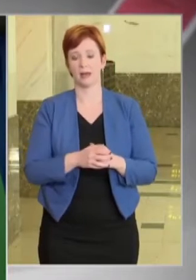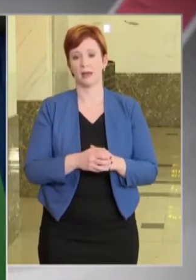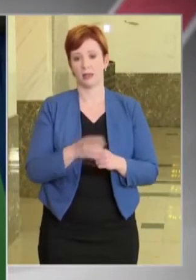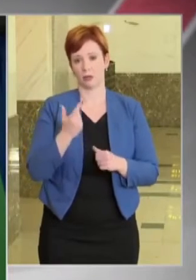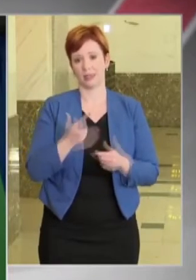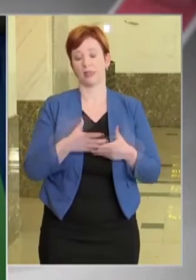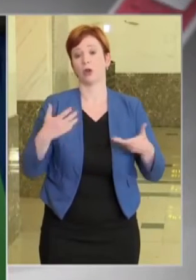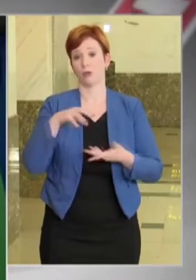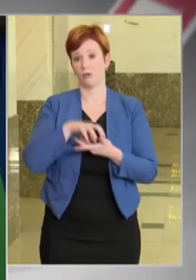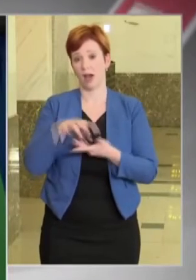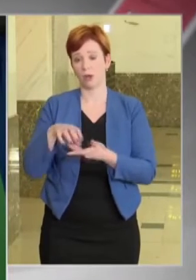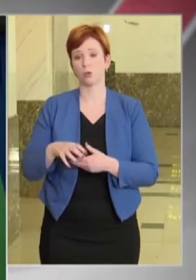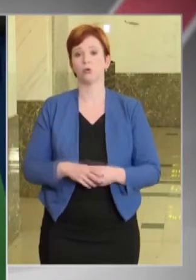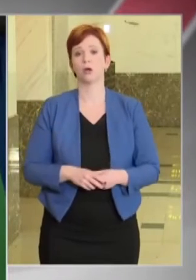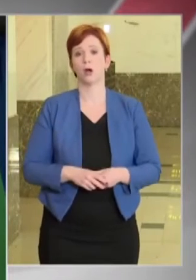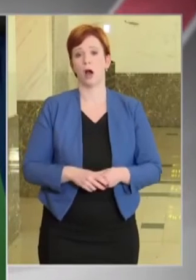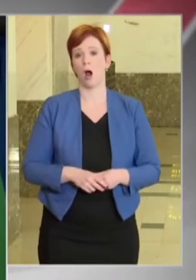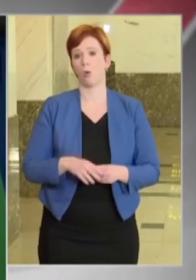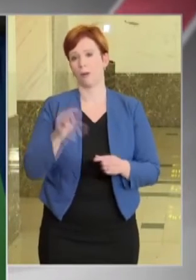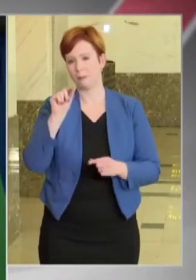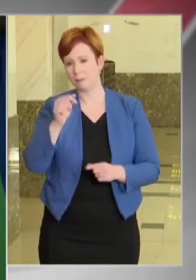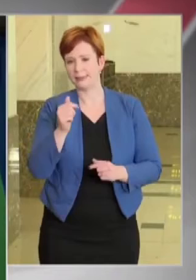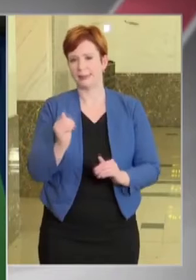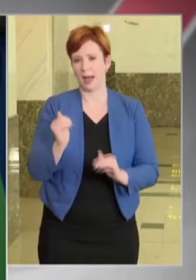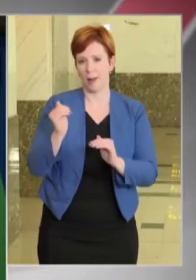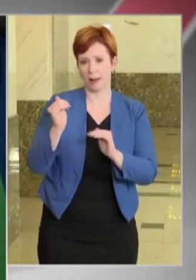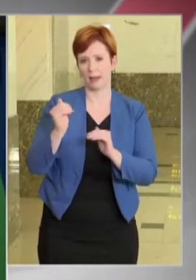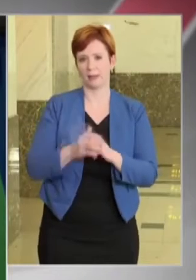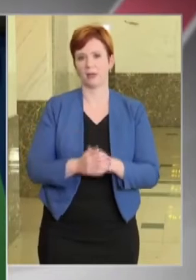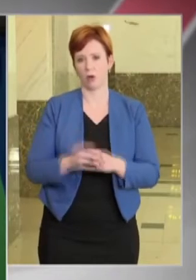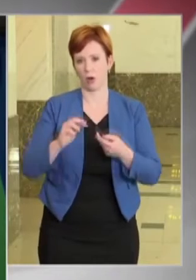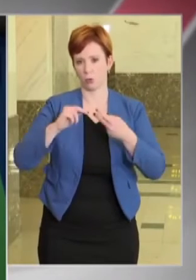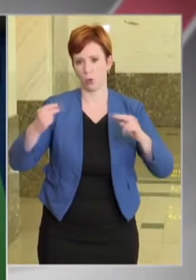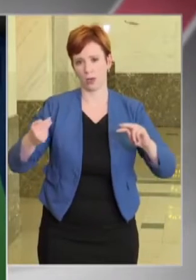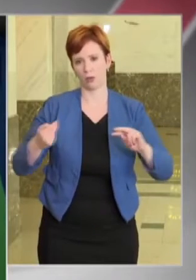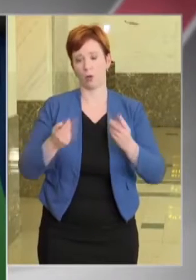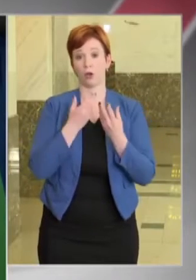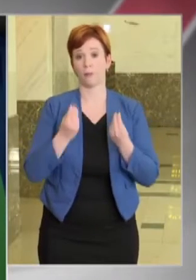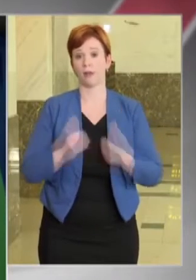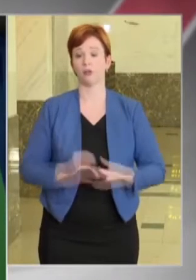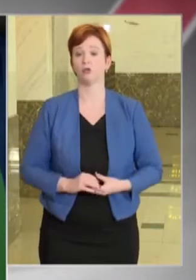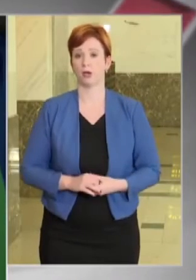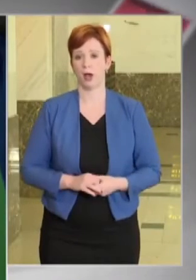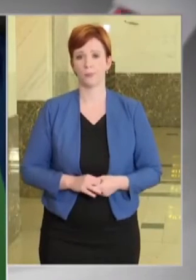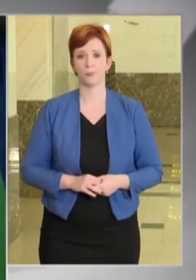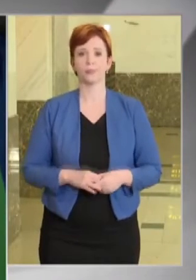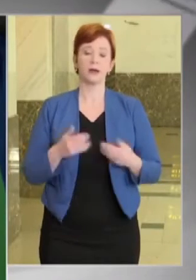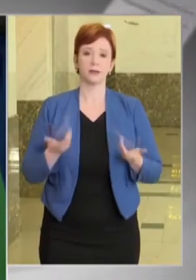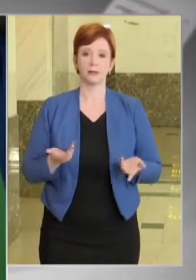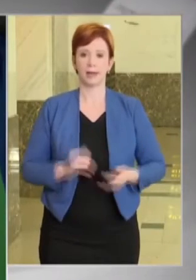város, ahol kismértékben emelkedik az örökítőanyagnak a mennyisége.